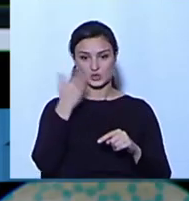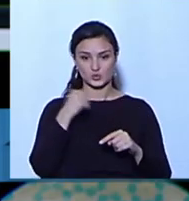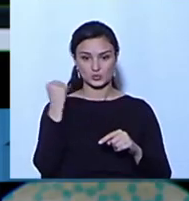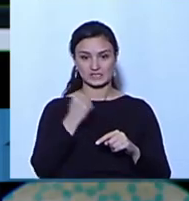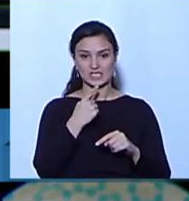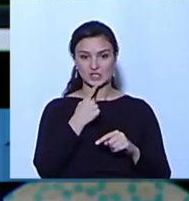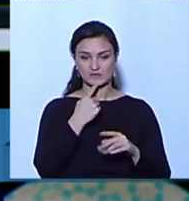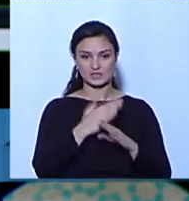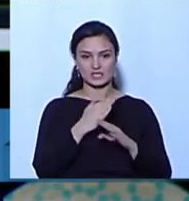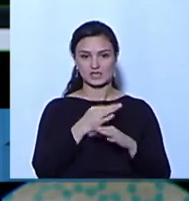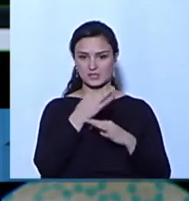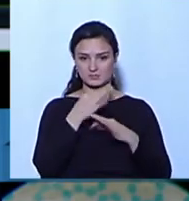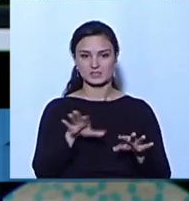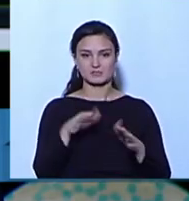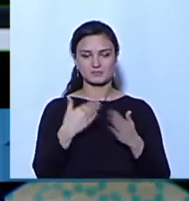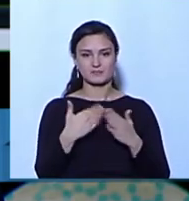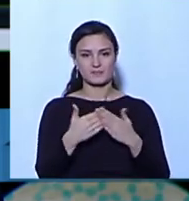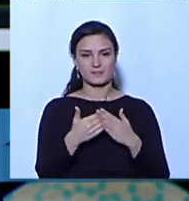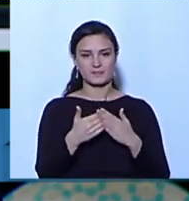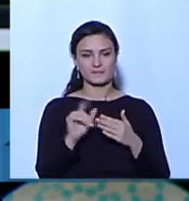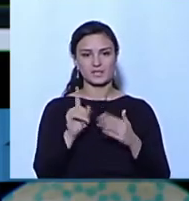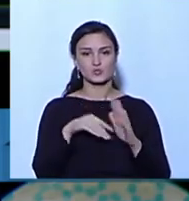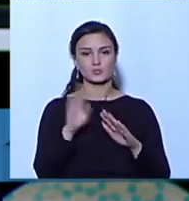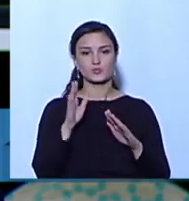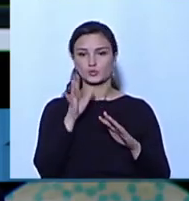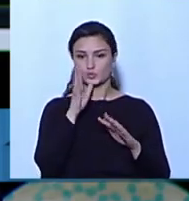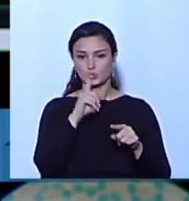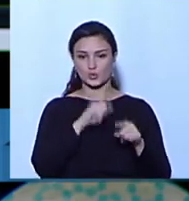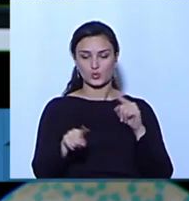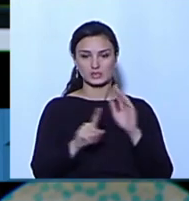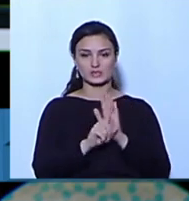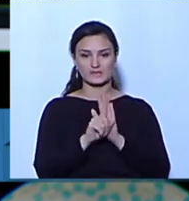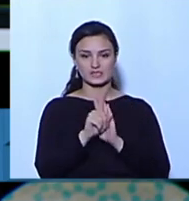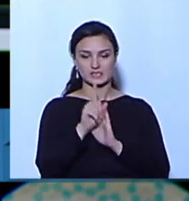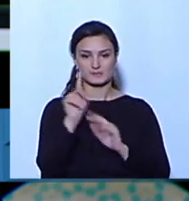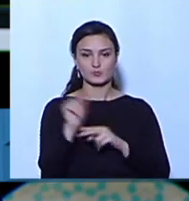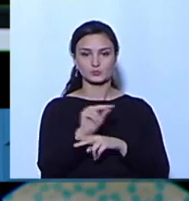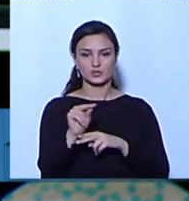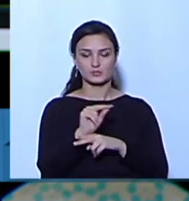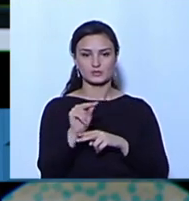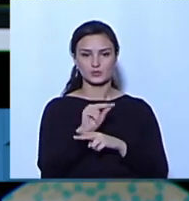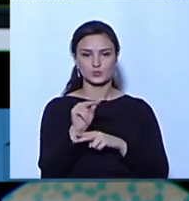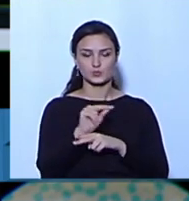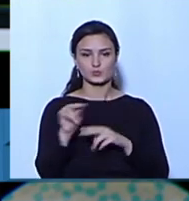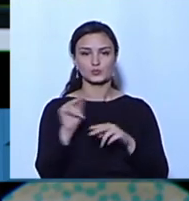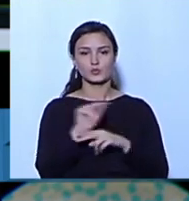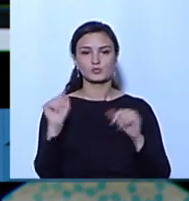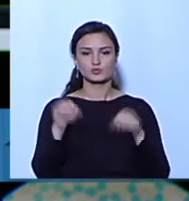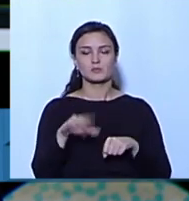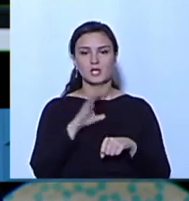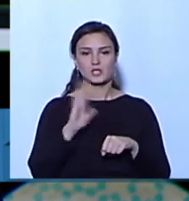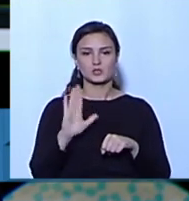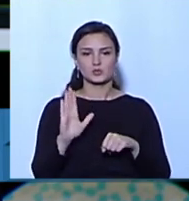ეჭვია, ნებისმიერ სხვა ჯერ ზურგის ტვინის დაზიანებას, რაც უფრო დროულად დავიწყებთ, კურნალობას. კურნალობა შეიძლება არ